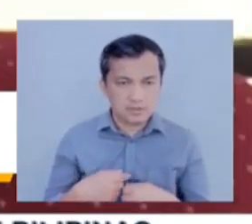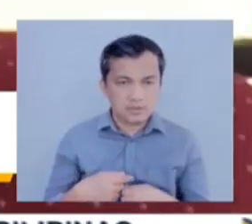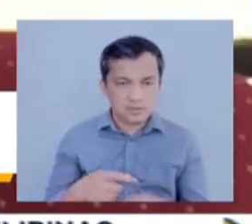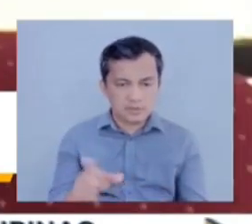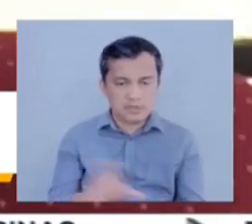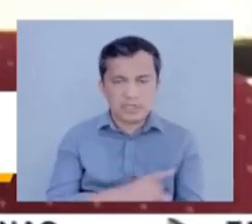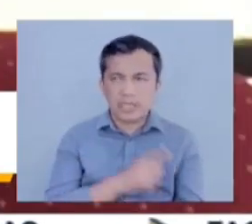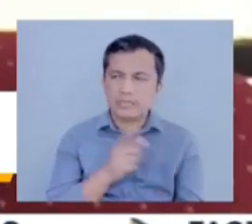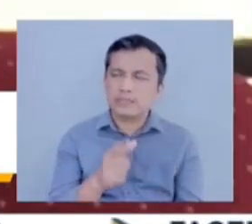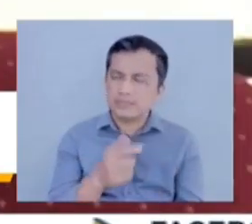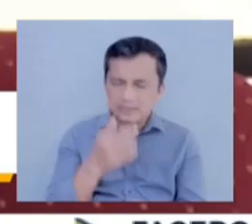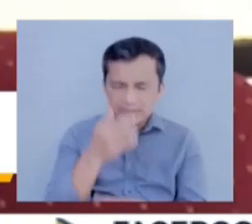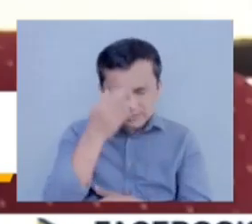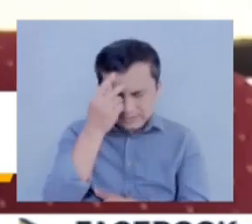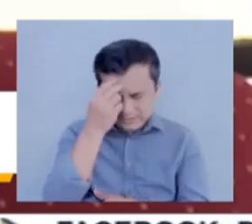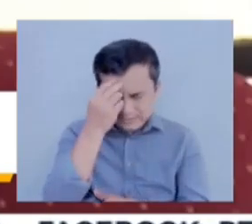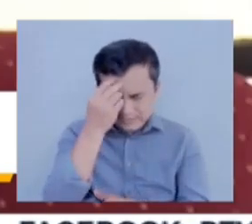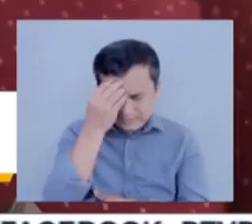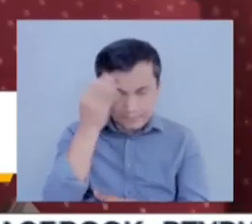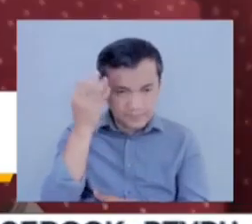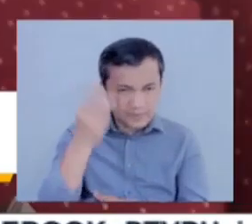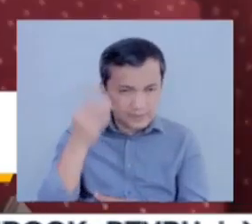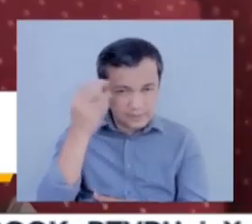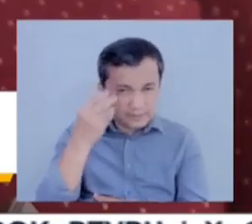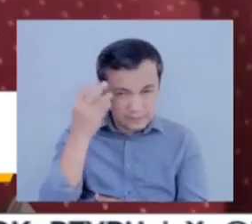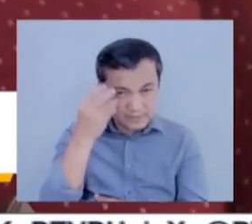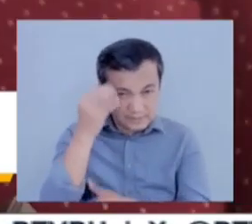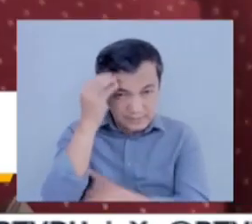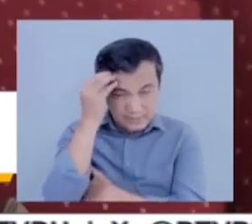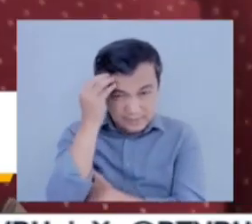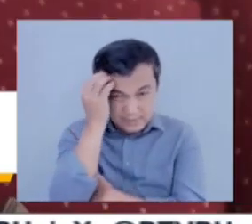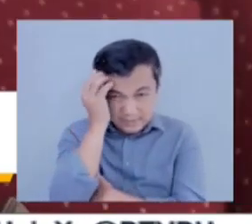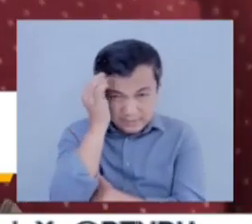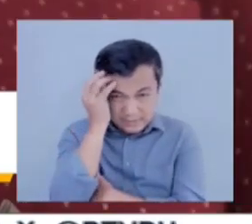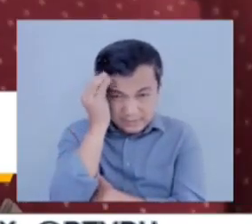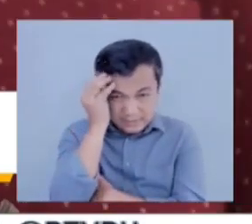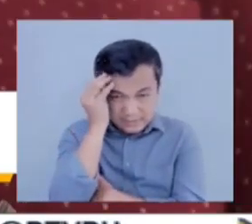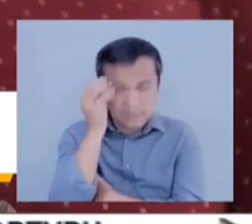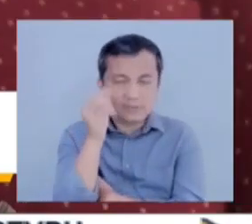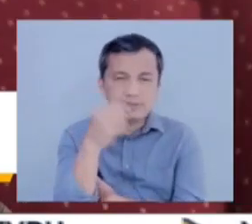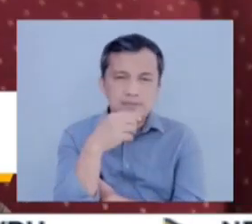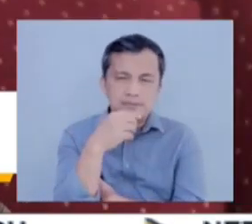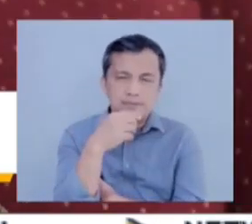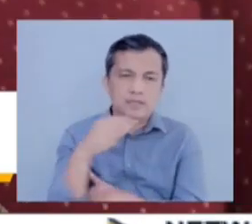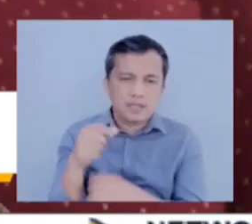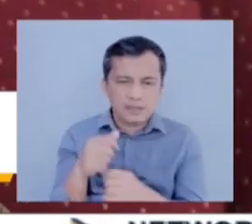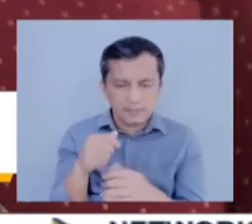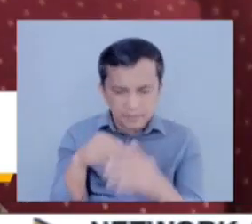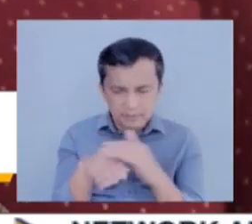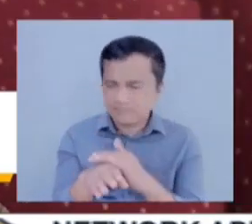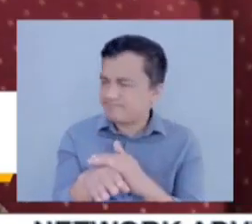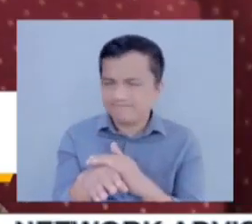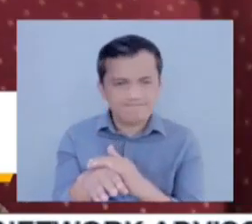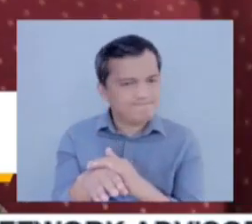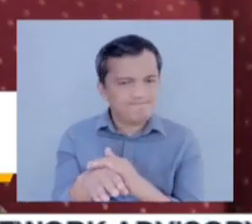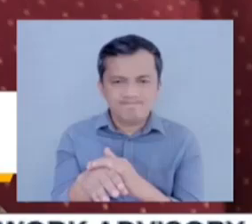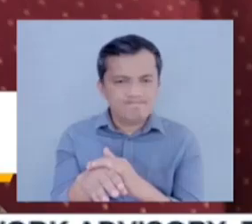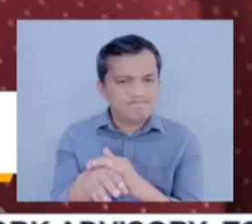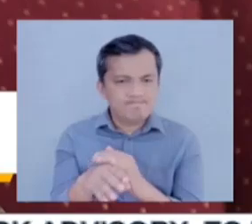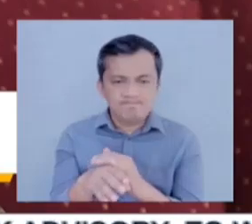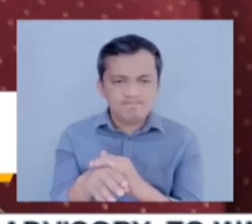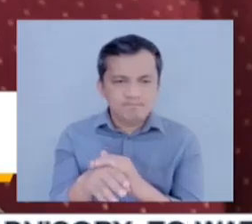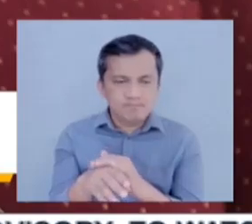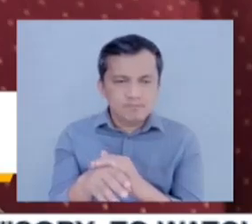dahil pinag-isipan ko talaga ng mabuti. At ang pinagdaanan ko, palagay ko, is typical